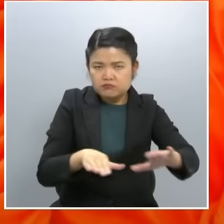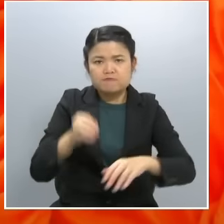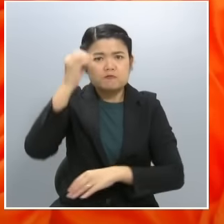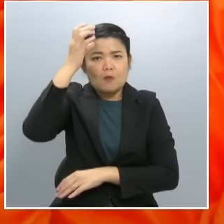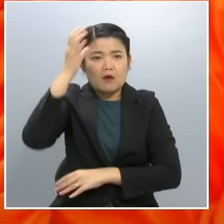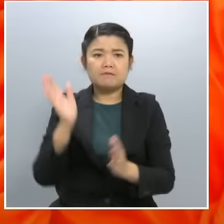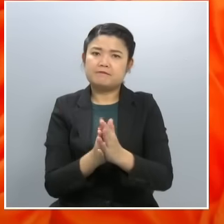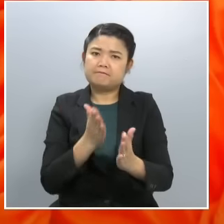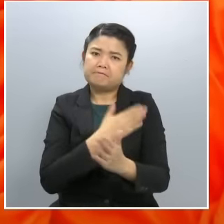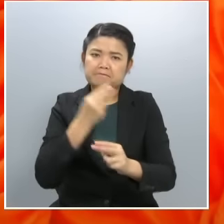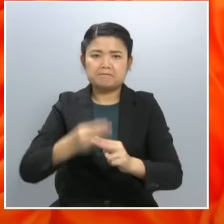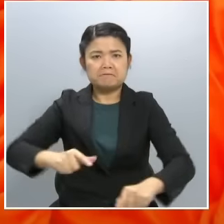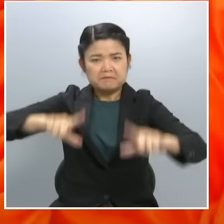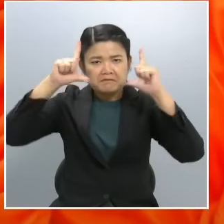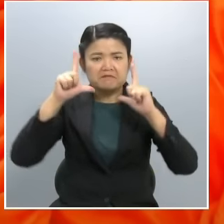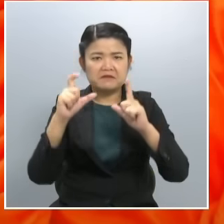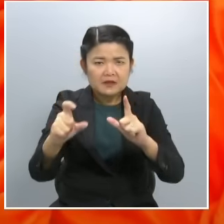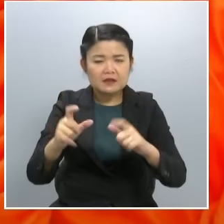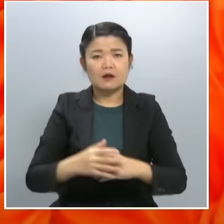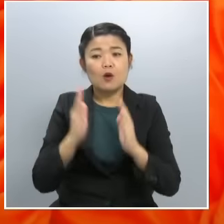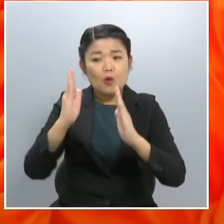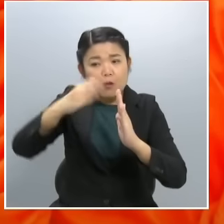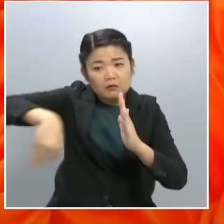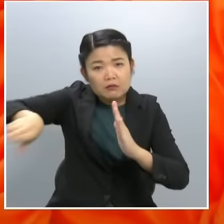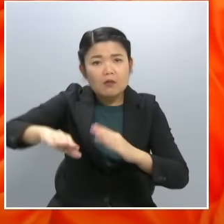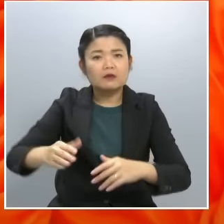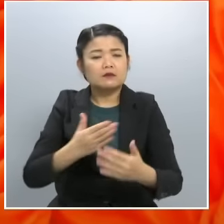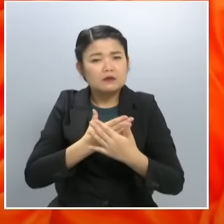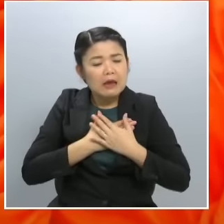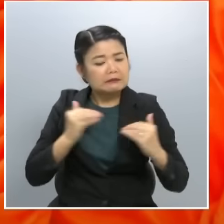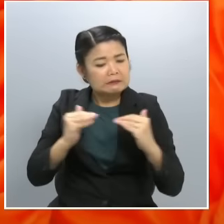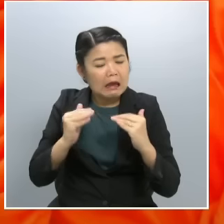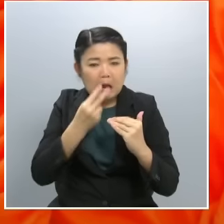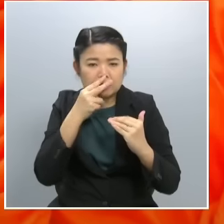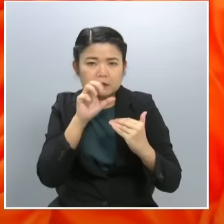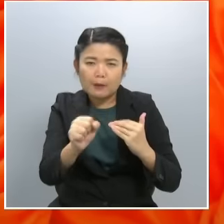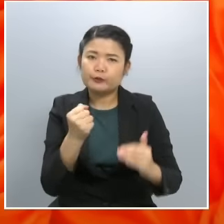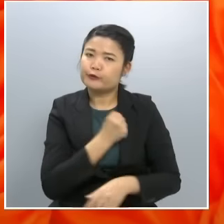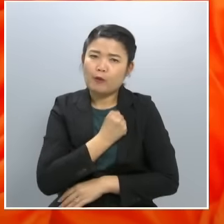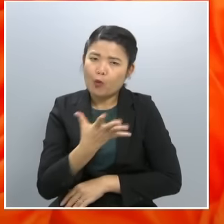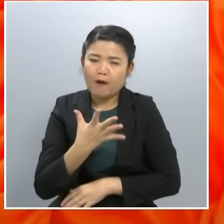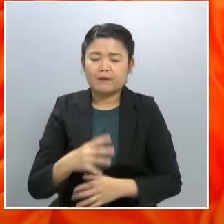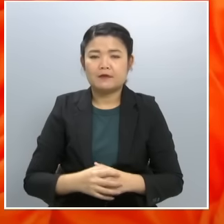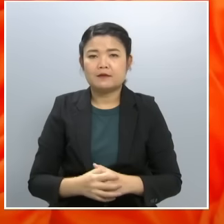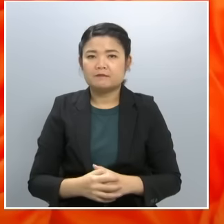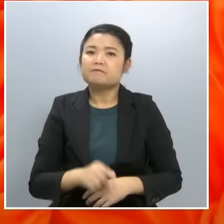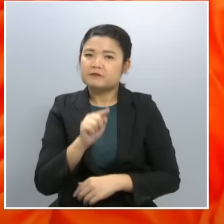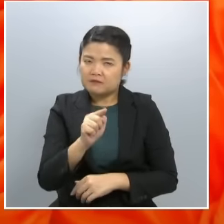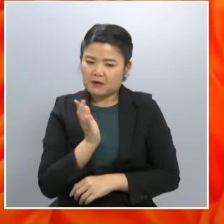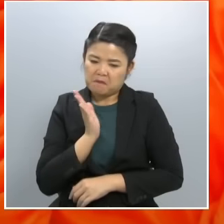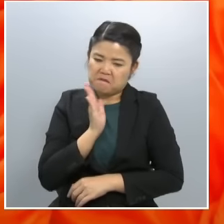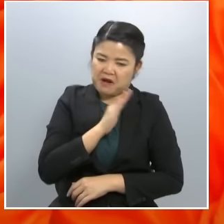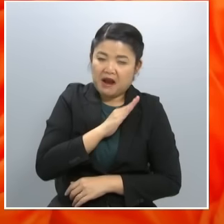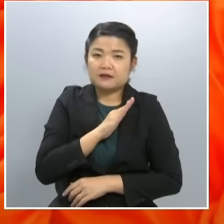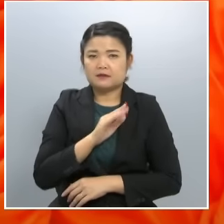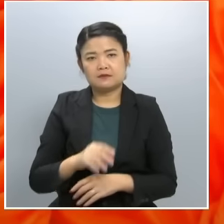พระอาจารย์เสียหายมากลูกศิษย์ของพระอาจารย์ที่เขารักความเป็นธรรมเขาดูแล้วเขาก็ทนไม่ได้หรอกที่หนุ่มเอียงกเทเร่